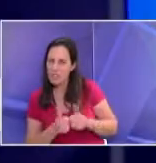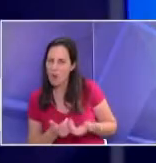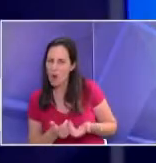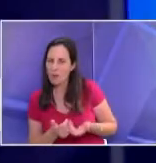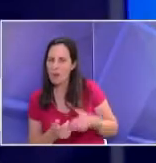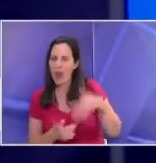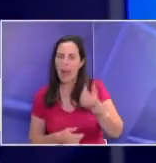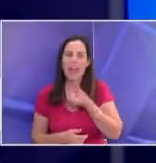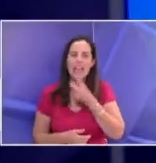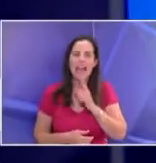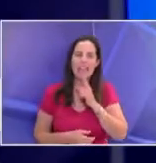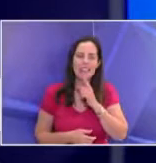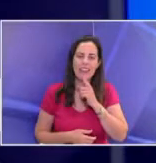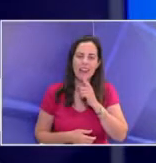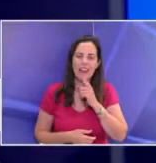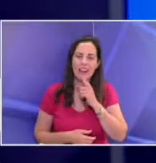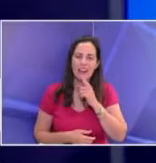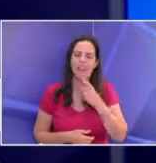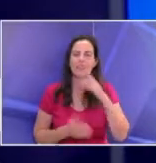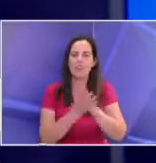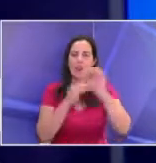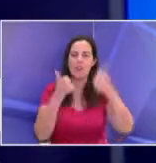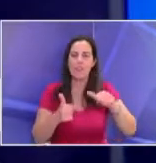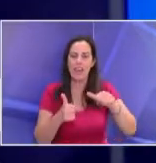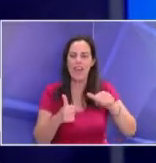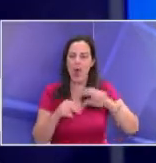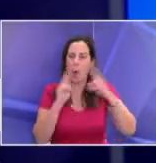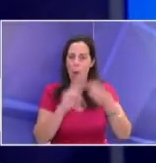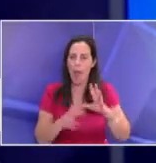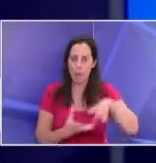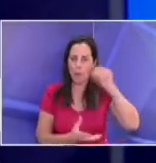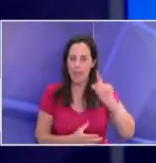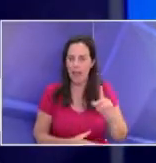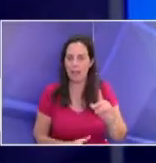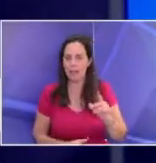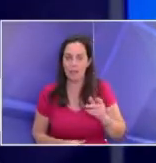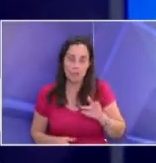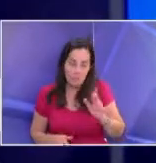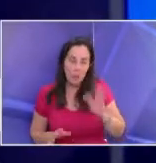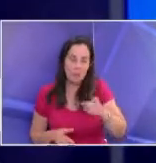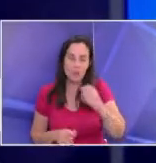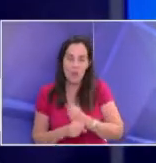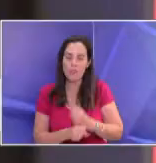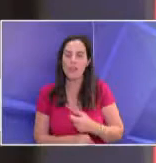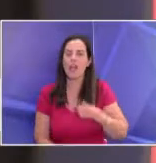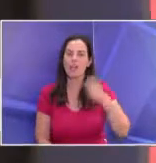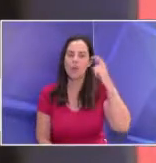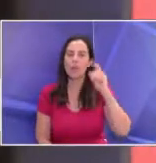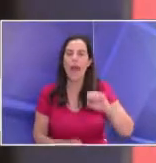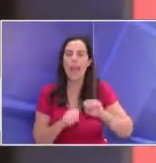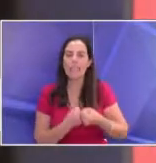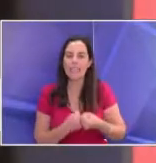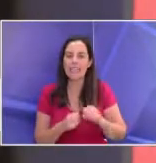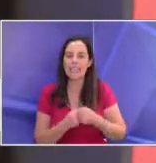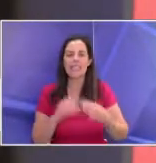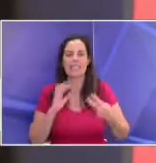אחרי שקטר הגישו ביד לגביע העולם, סעודיה מתחילה. אני לא אפול מהכיסא שזה מה שהם ינסו. אני חושב שהנזק כאן הוא